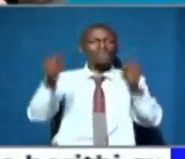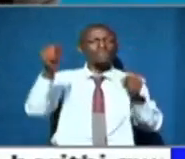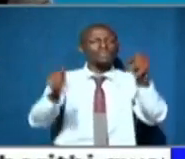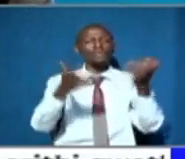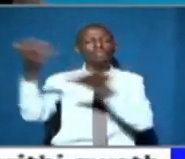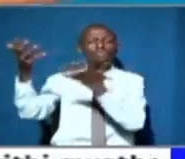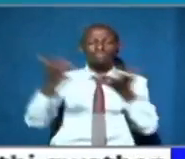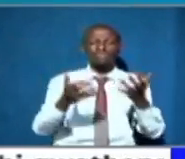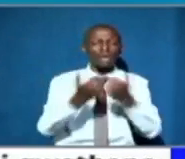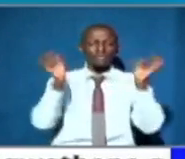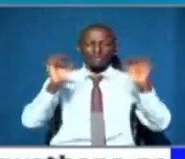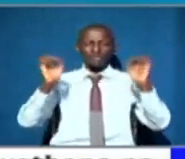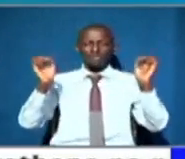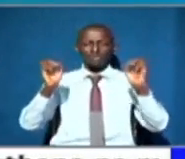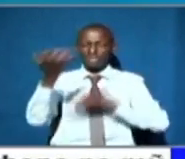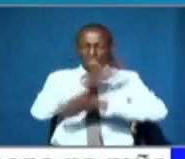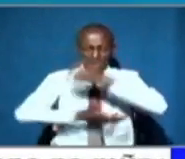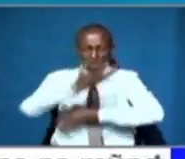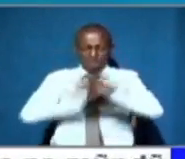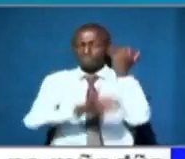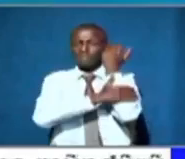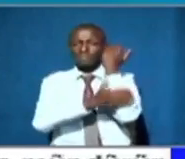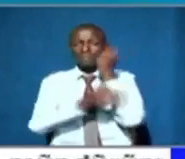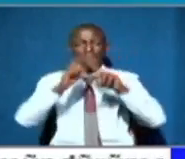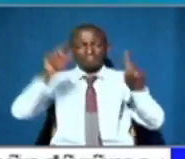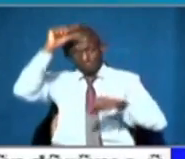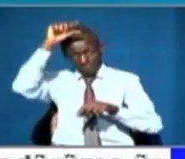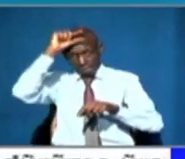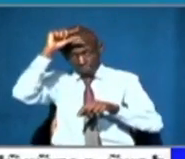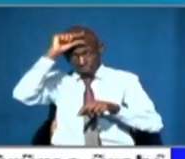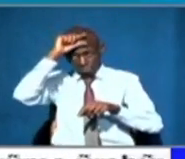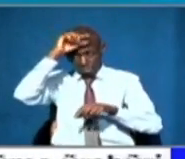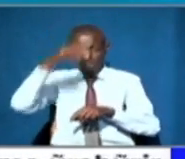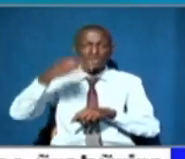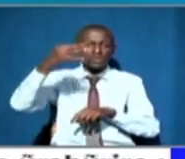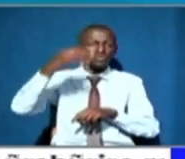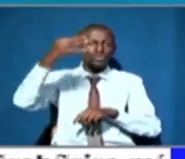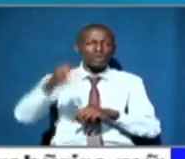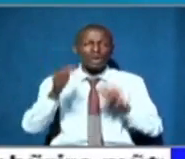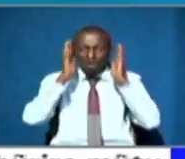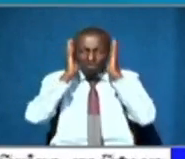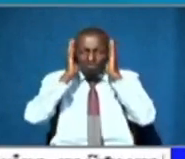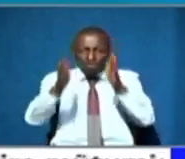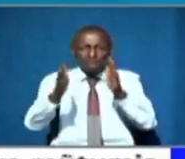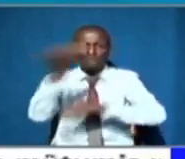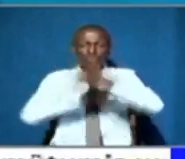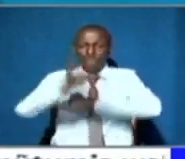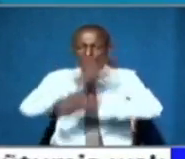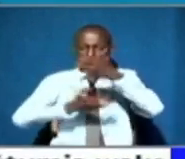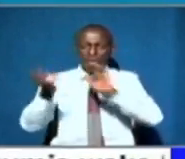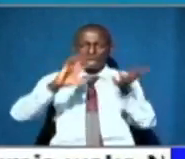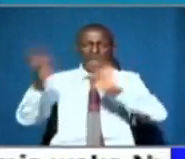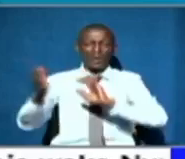kedo kira kika, ikono minejoru. Na uthiri kari hae na maudu maginero raga zaidi. Kure ikonomi ya